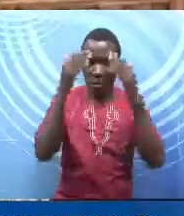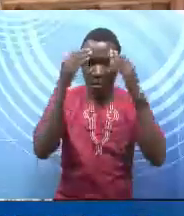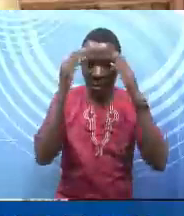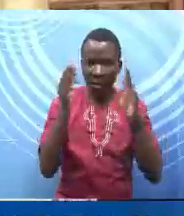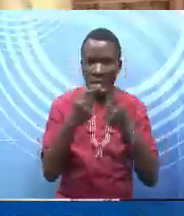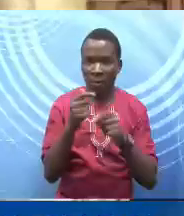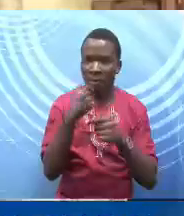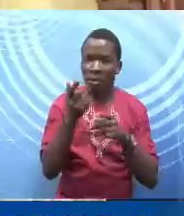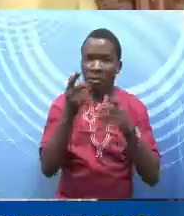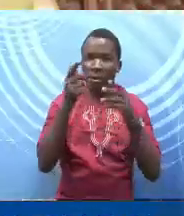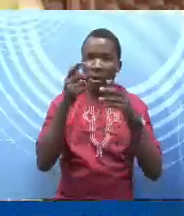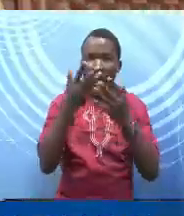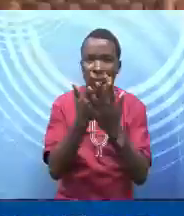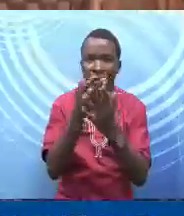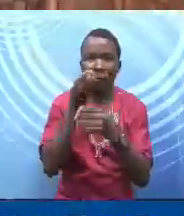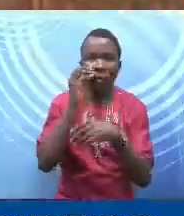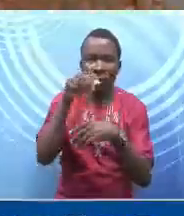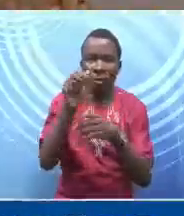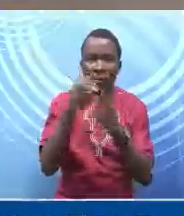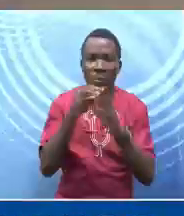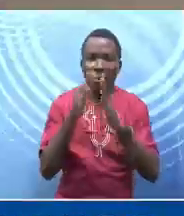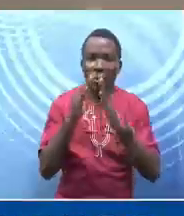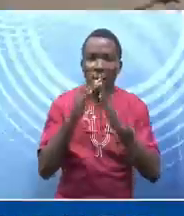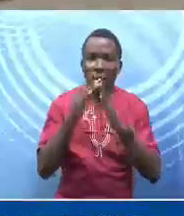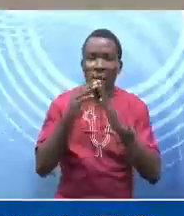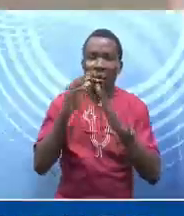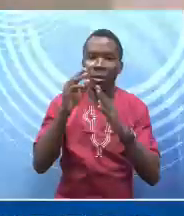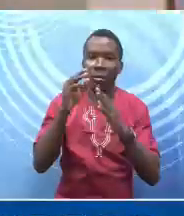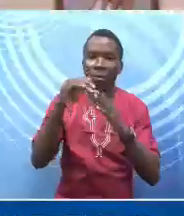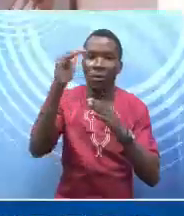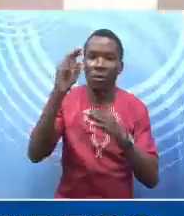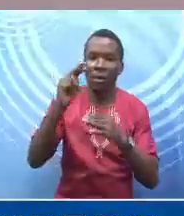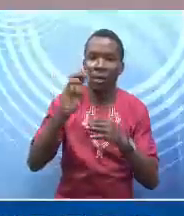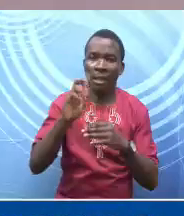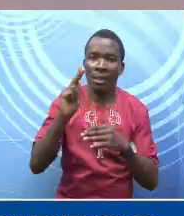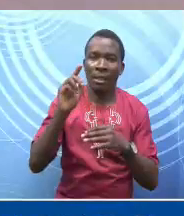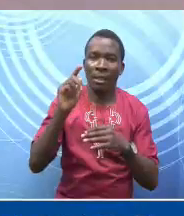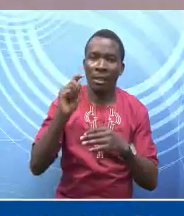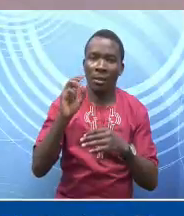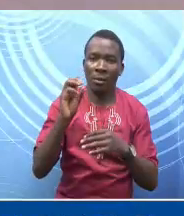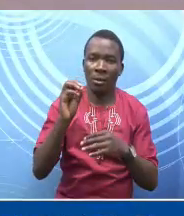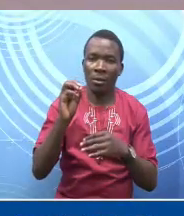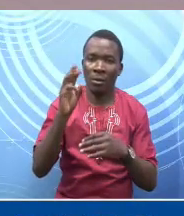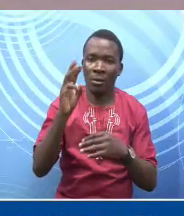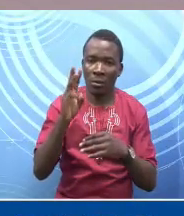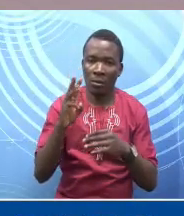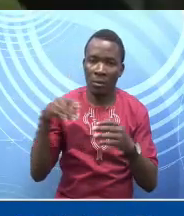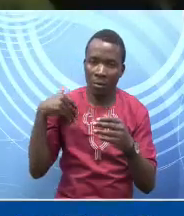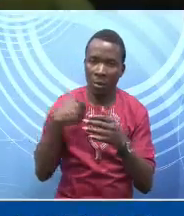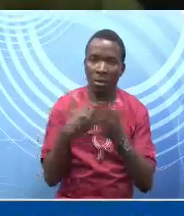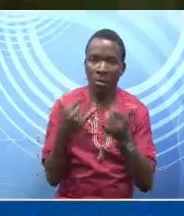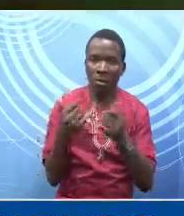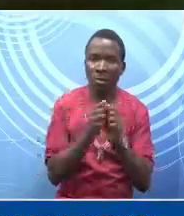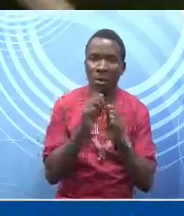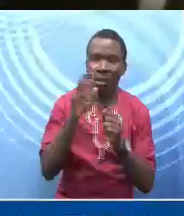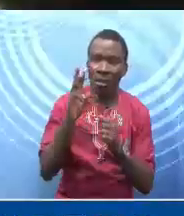gusa bivuga ko afungiye mu rugo rwe mu rwa mukuru Naypyidaw. Kugeza kuri ubu ngubu uyu kandi n'uwitwa